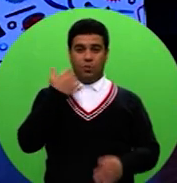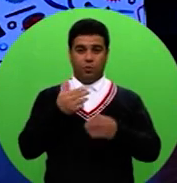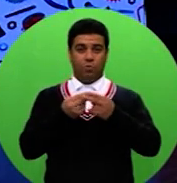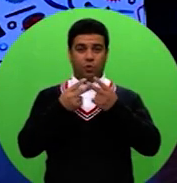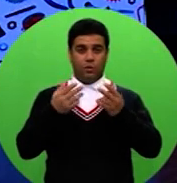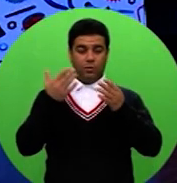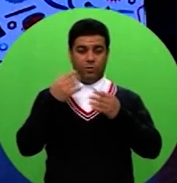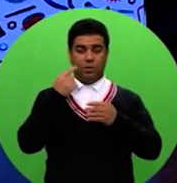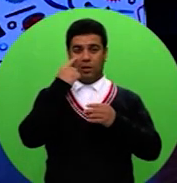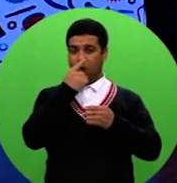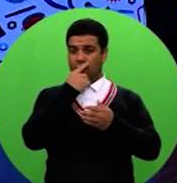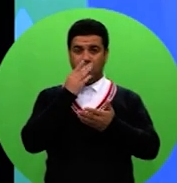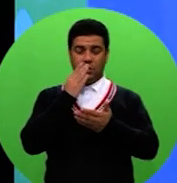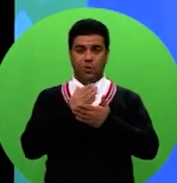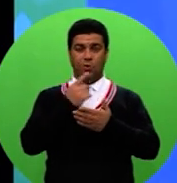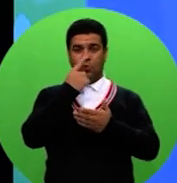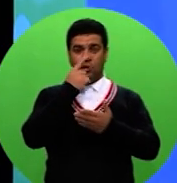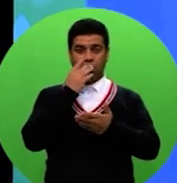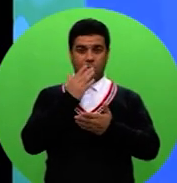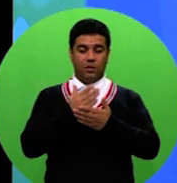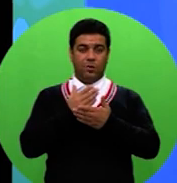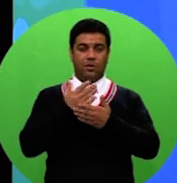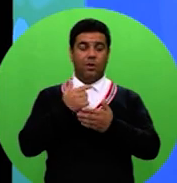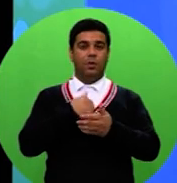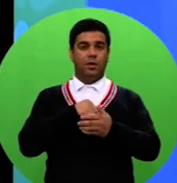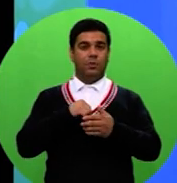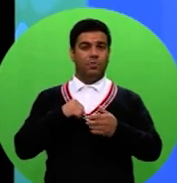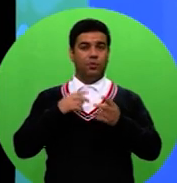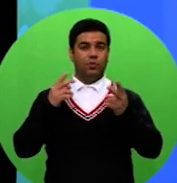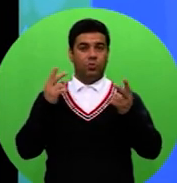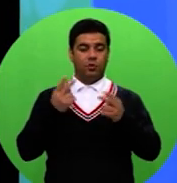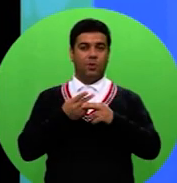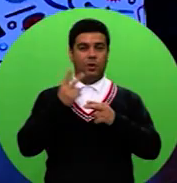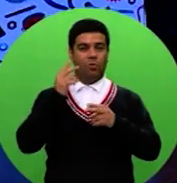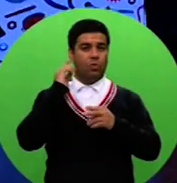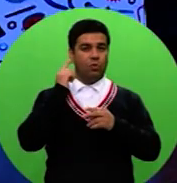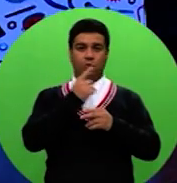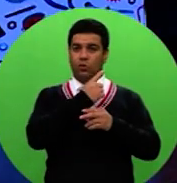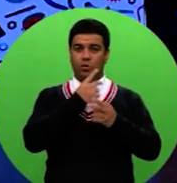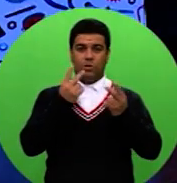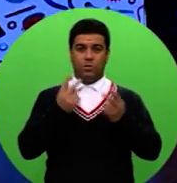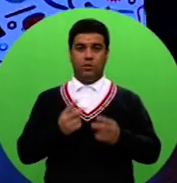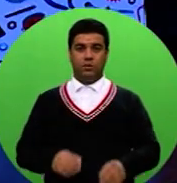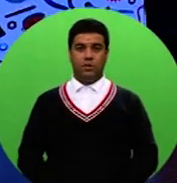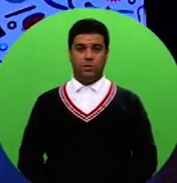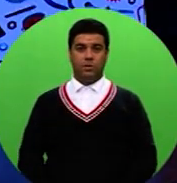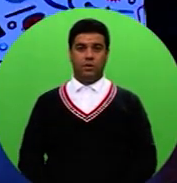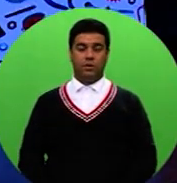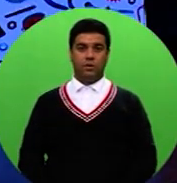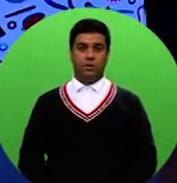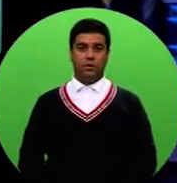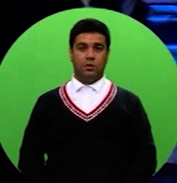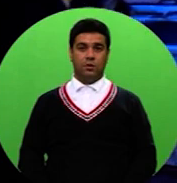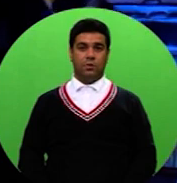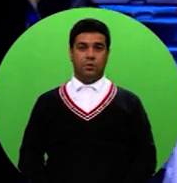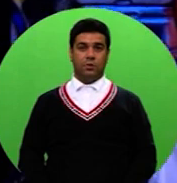Мордочка у нас получилась, глазки у нас уже есть, носик имеется. Нам необходимо сделать два ушка. Ушки мы